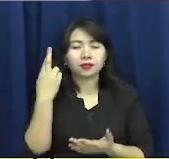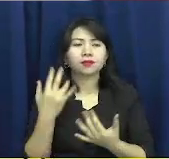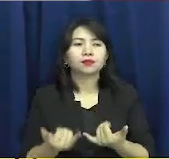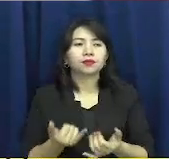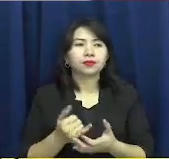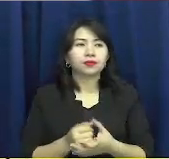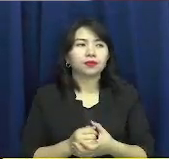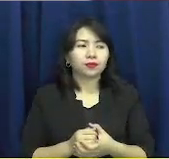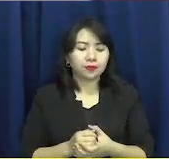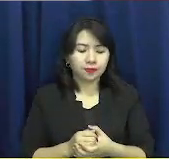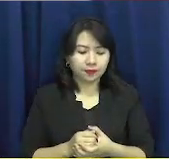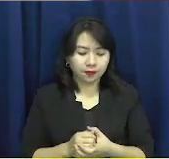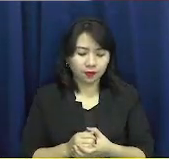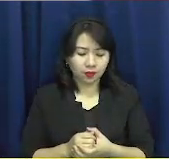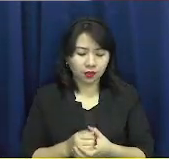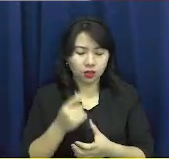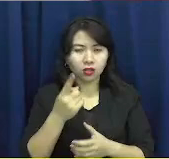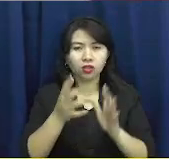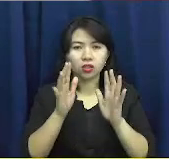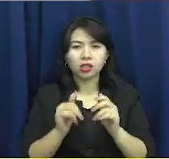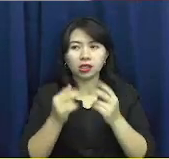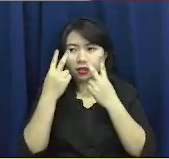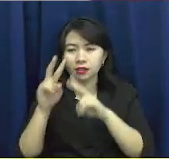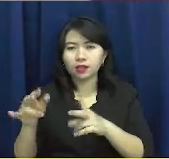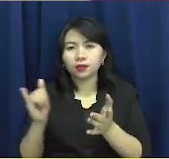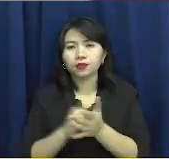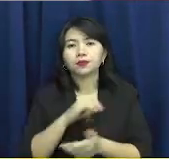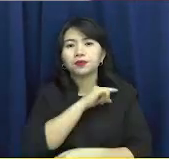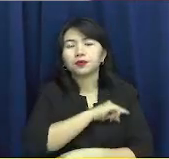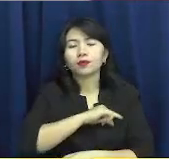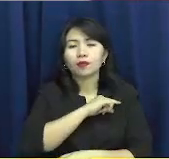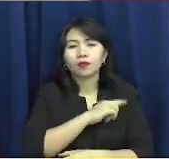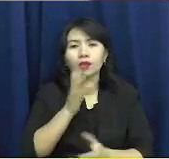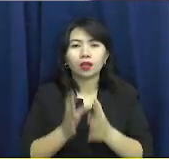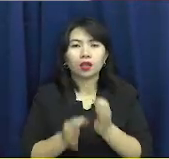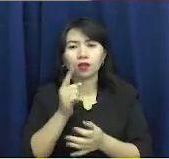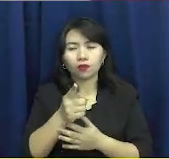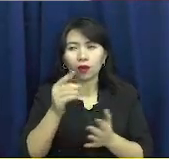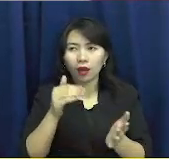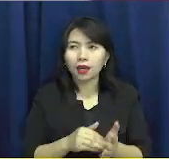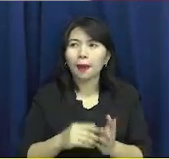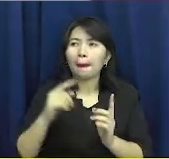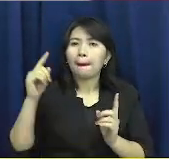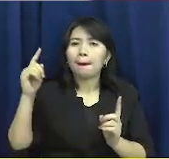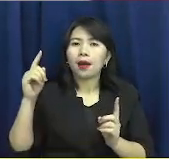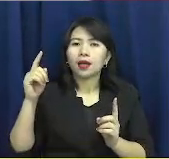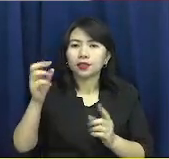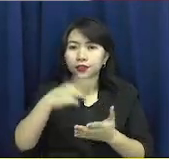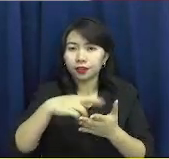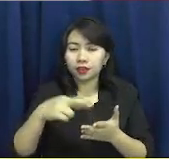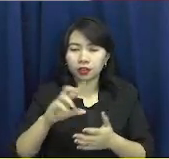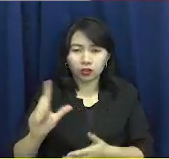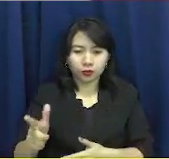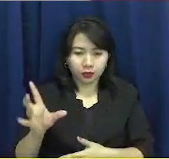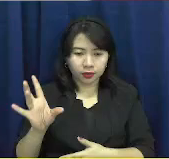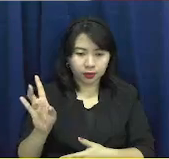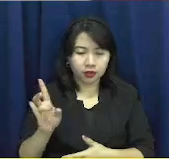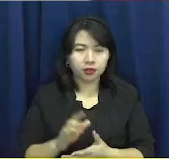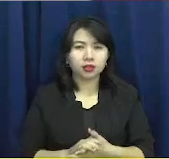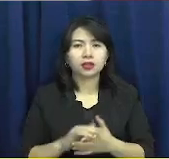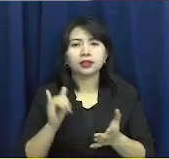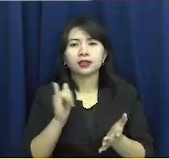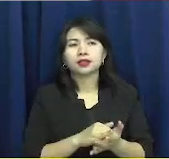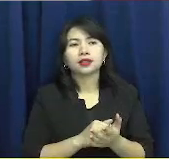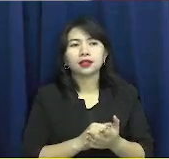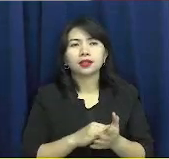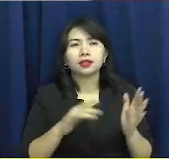No, makikita mo ang quality na yan if it will meet verse number 27. Sino yan? That he might, ang Panginoon, basis